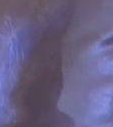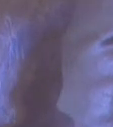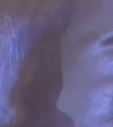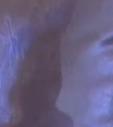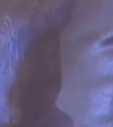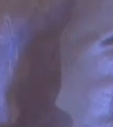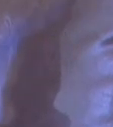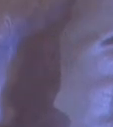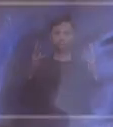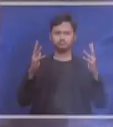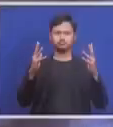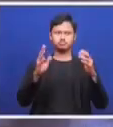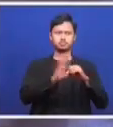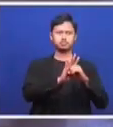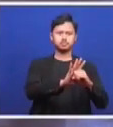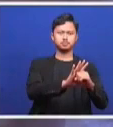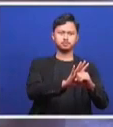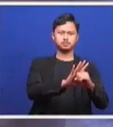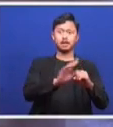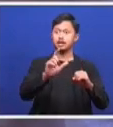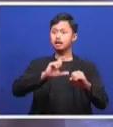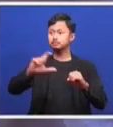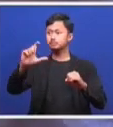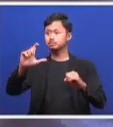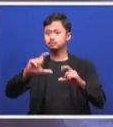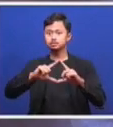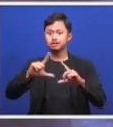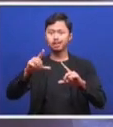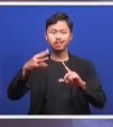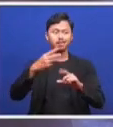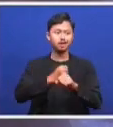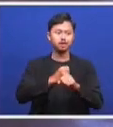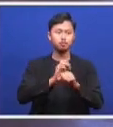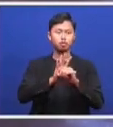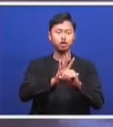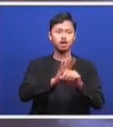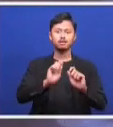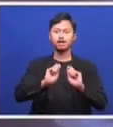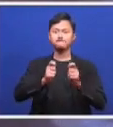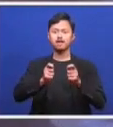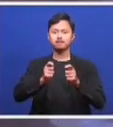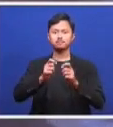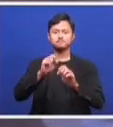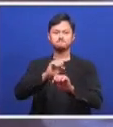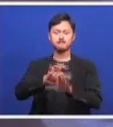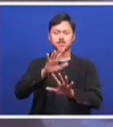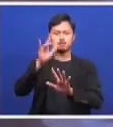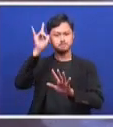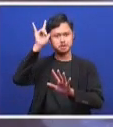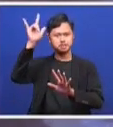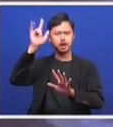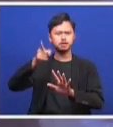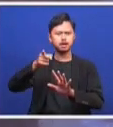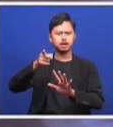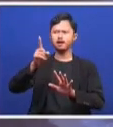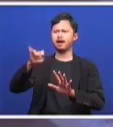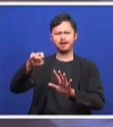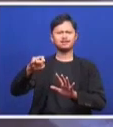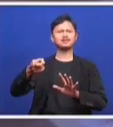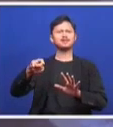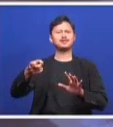Perjuangan berdiri juga boleh kok para calek silakan and masuk kemudian ke yang lain